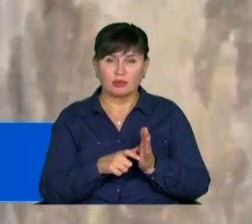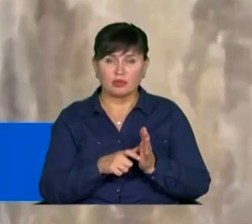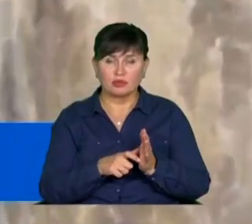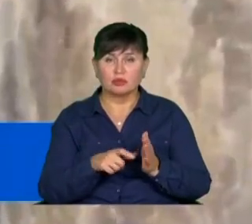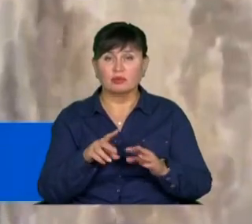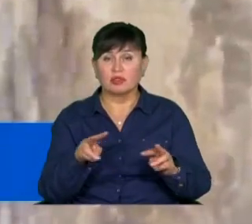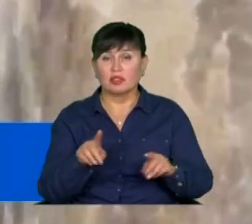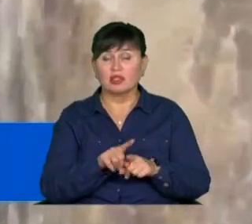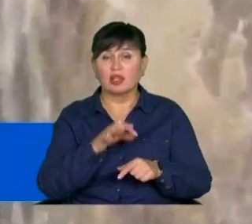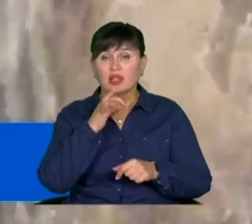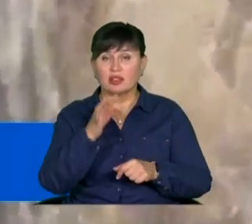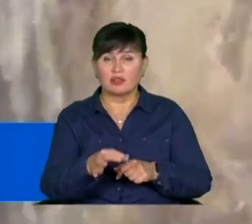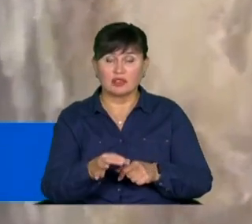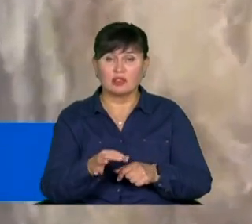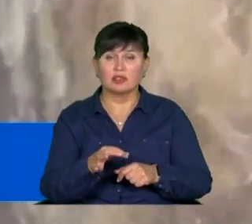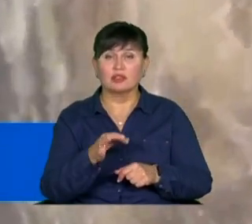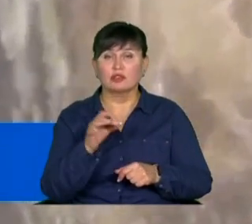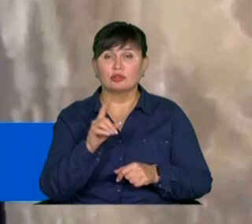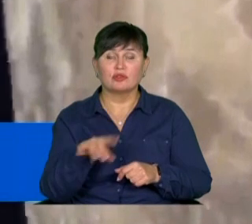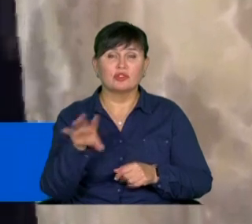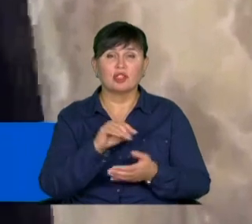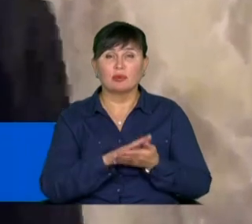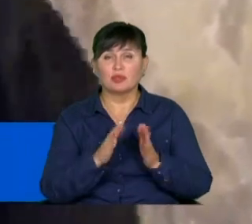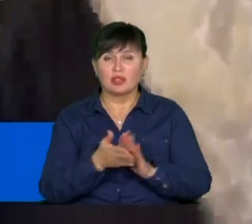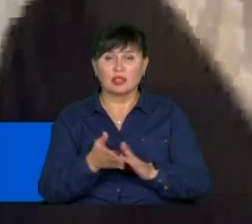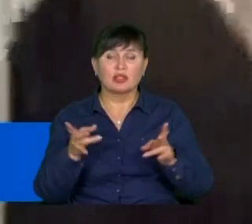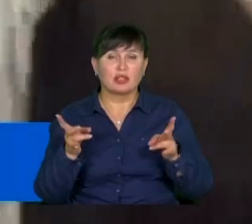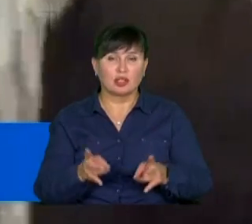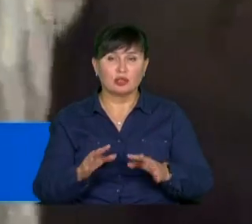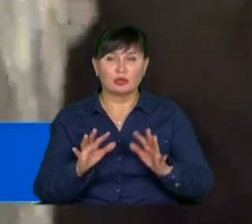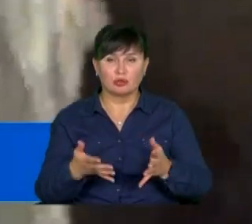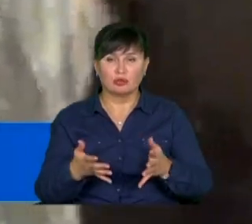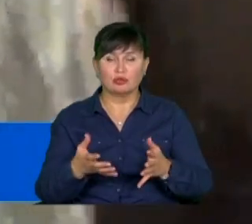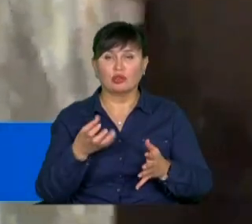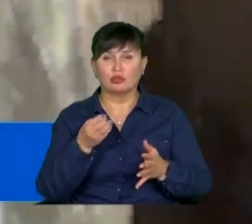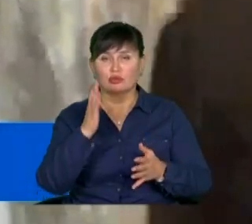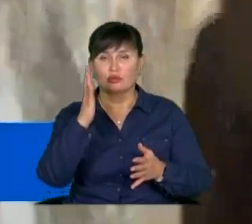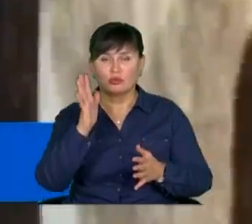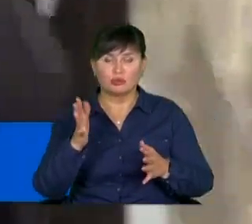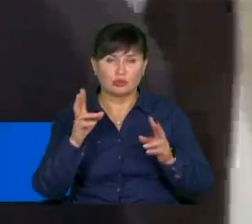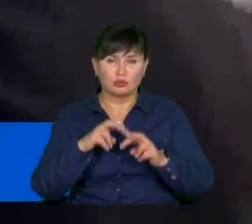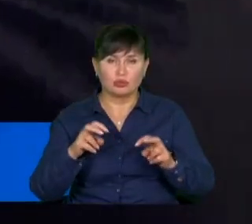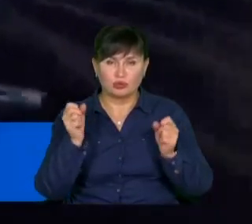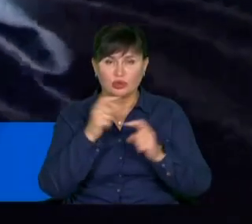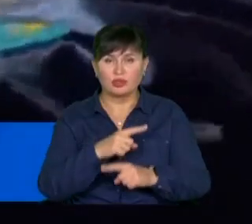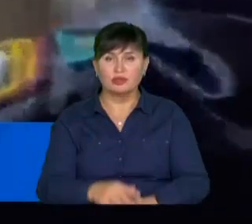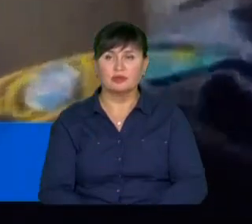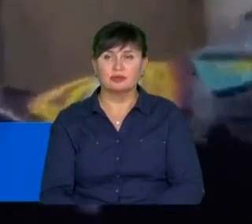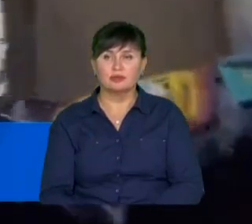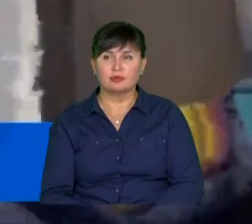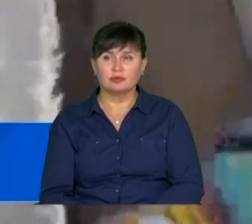также отметил, что все обстоятельства трагического инцидента еще предстоит выяснить.